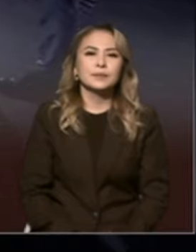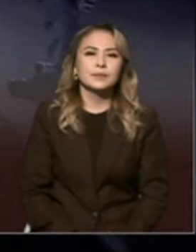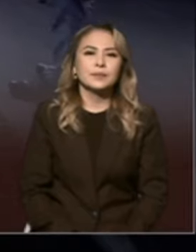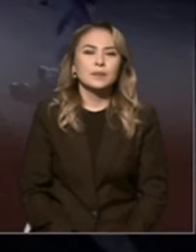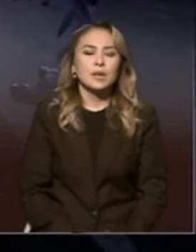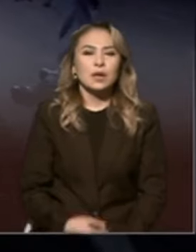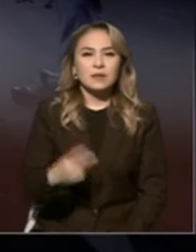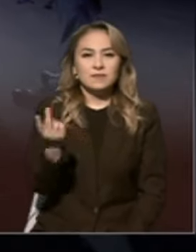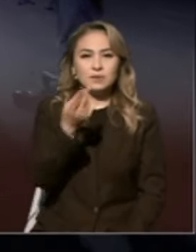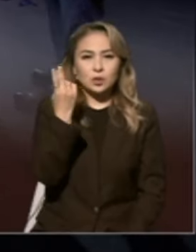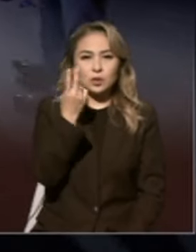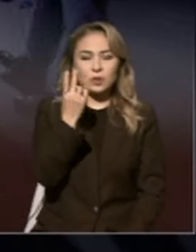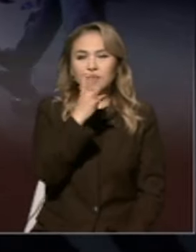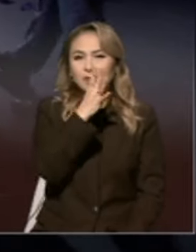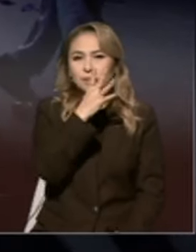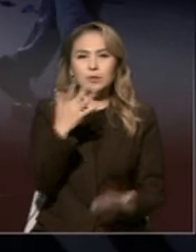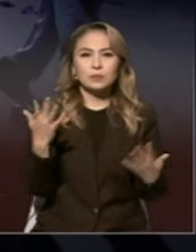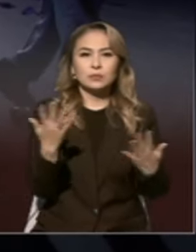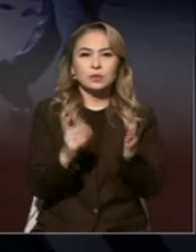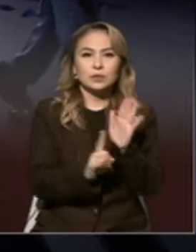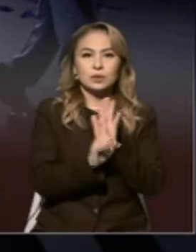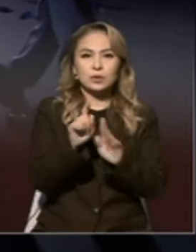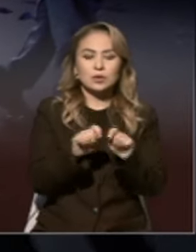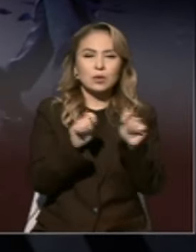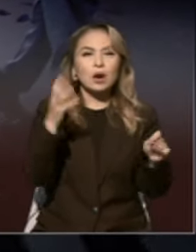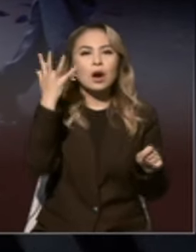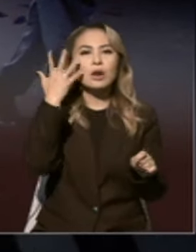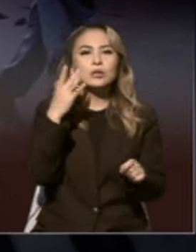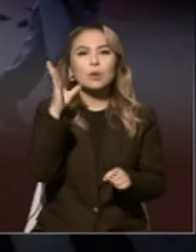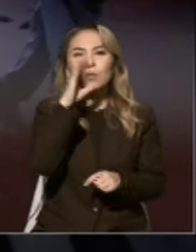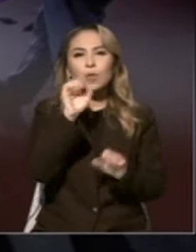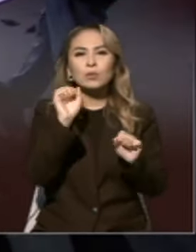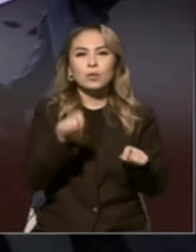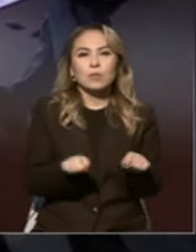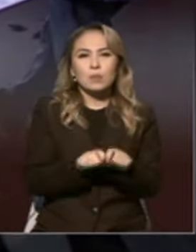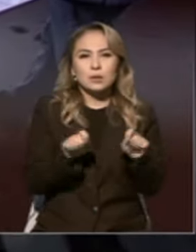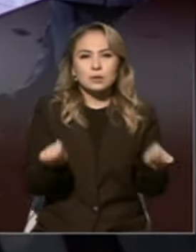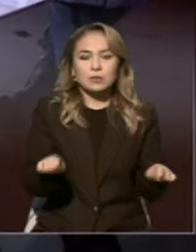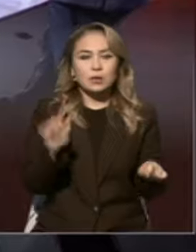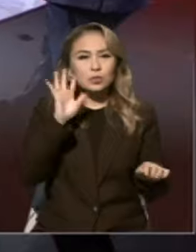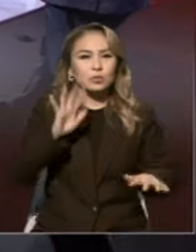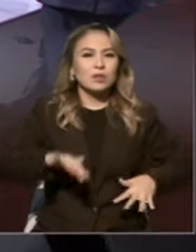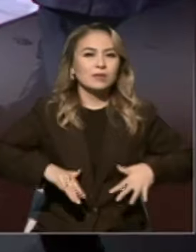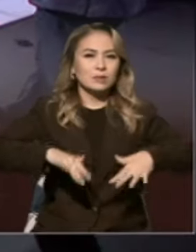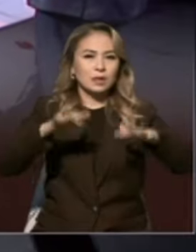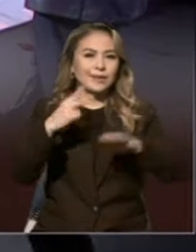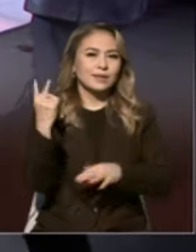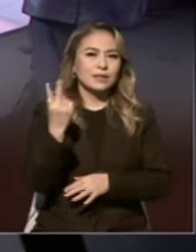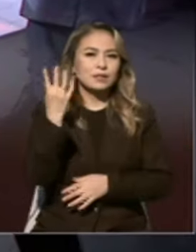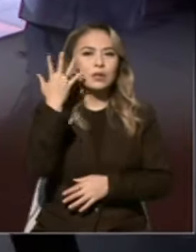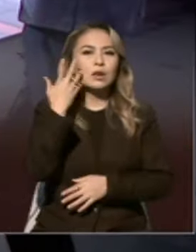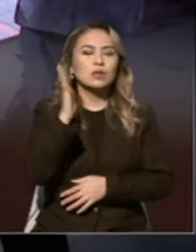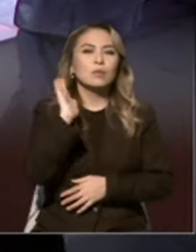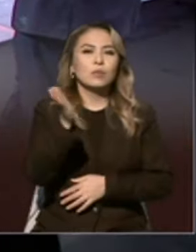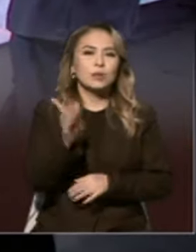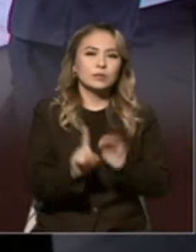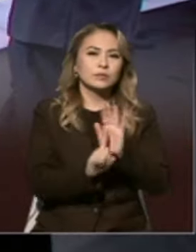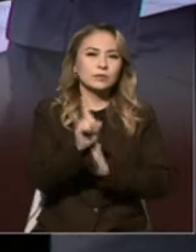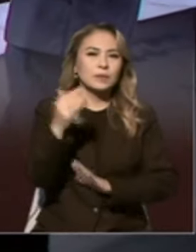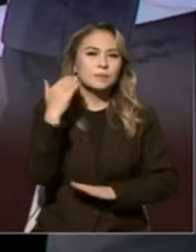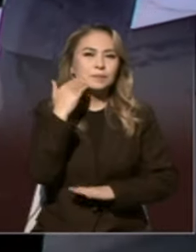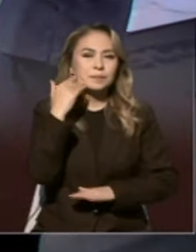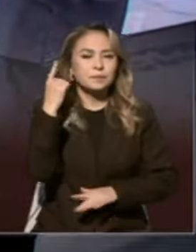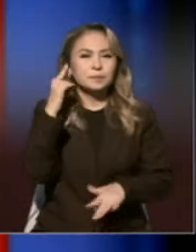Екінші толқын дейміз. Әлі бұның қанша толқыны болуы мүмкін, осыдан бастайықшы әңгімемізді. Осы су тасқынының. Бұл екінші толқын қашан келеді деп жорамалдамай